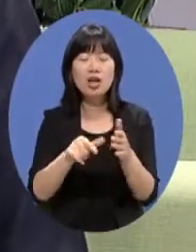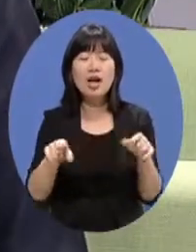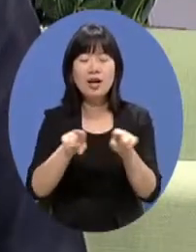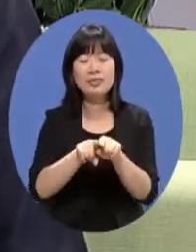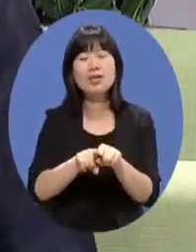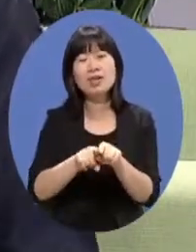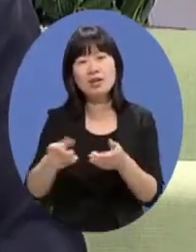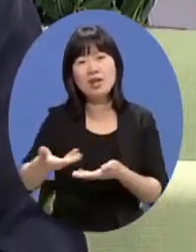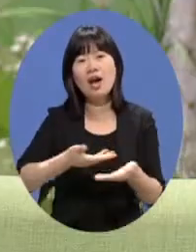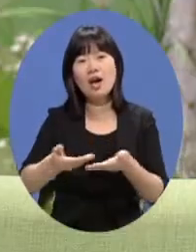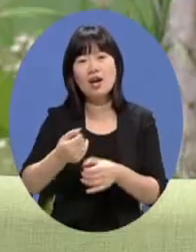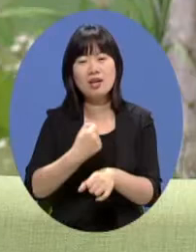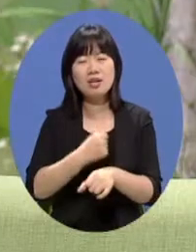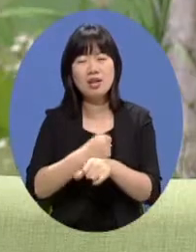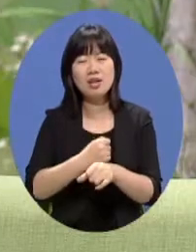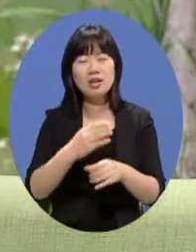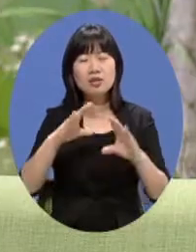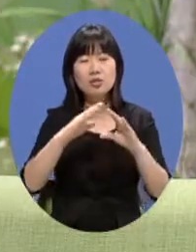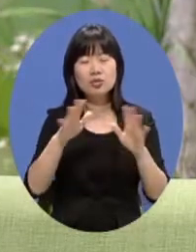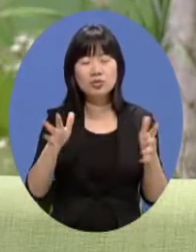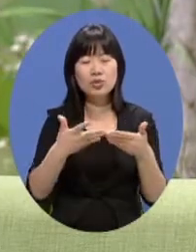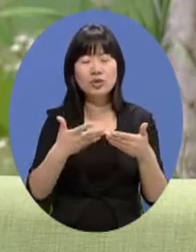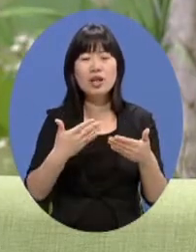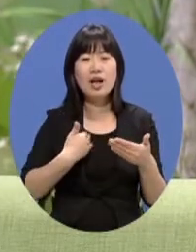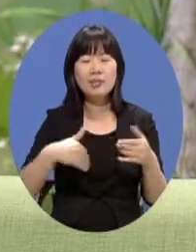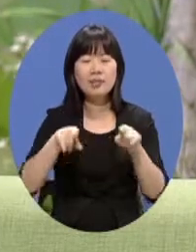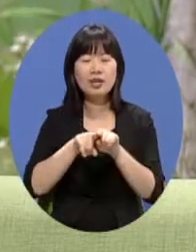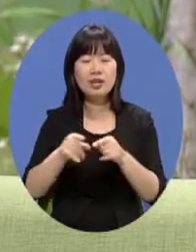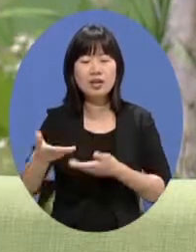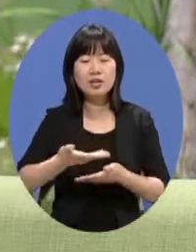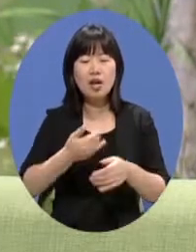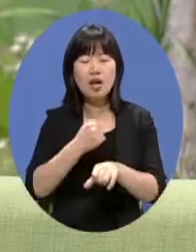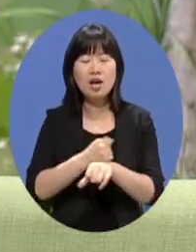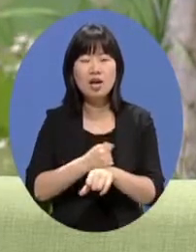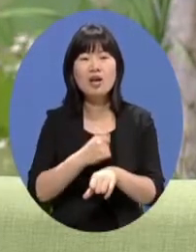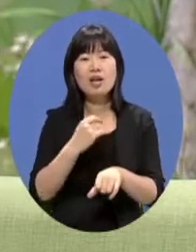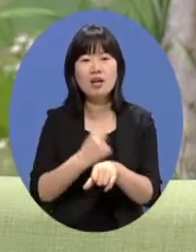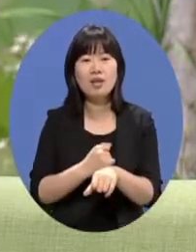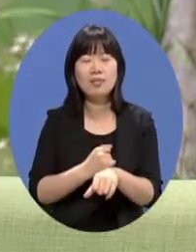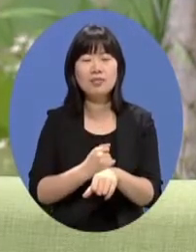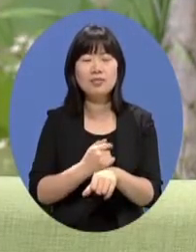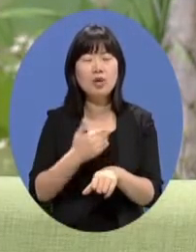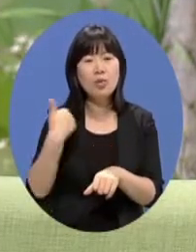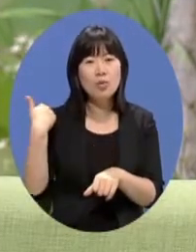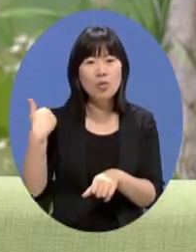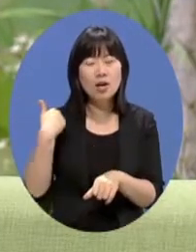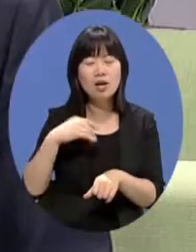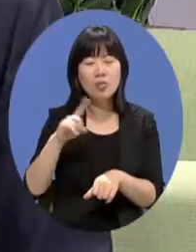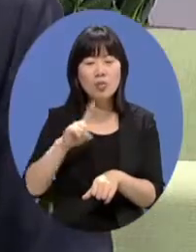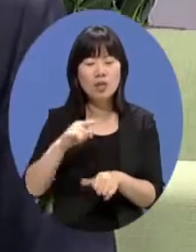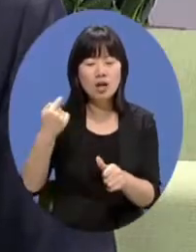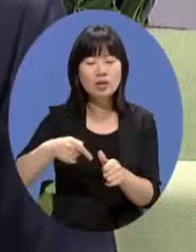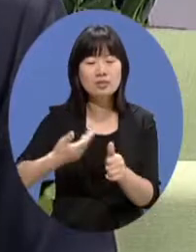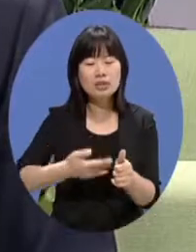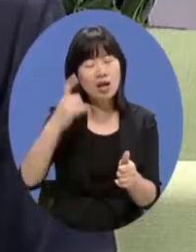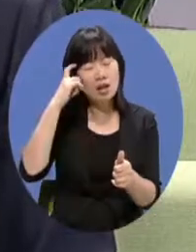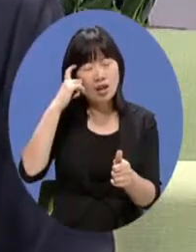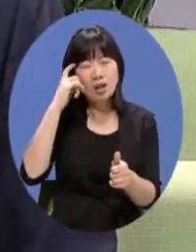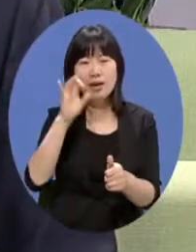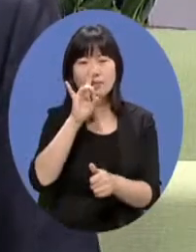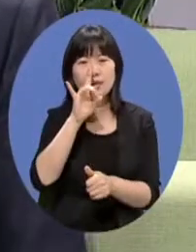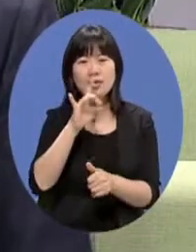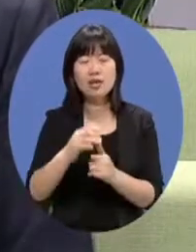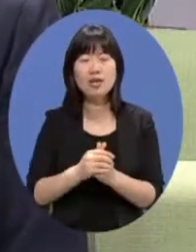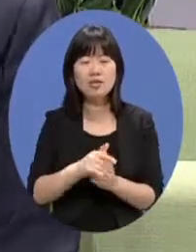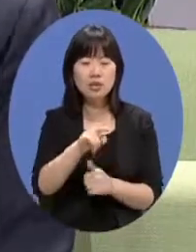공유해라. 조화롭게 내가 이 아이와 함께 놀고 있는 거를 공유해야 됩니다. 그걸 모르고 뭔가를 가르치려고 하면 안 돼요. 네.